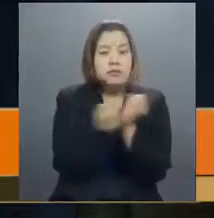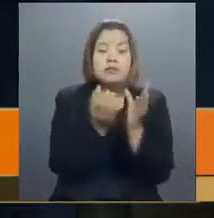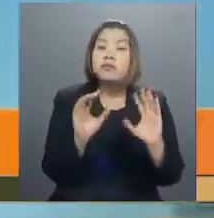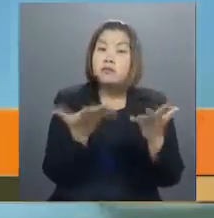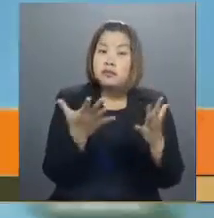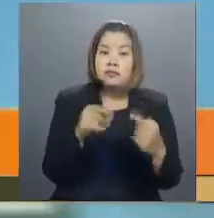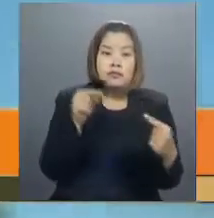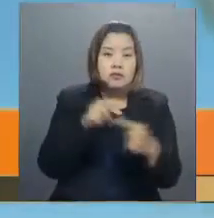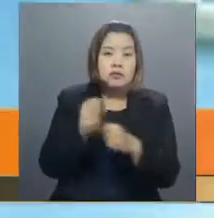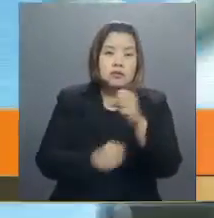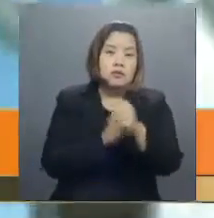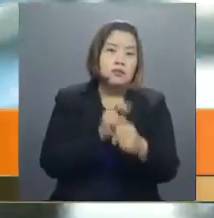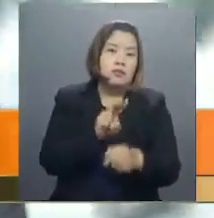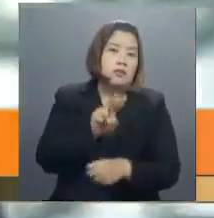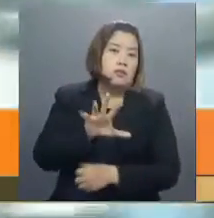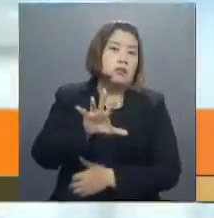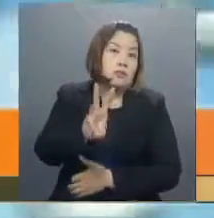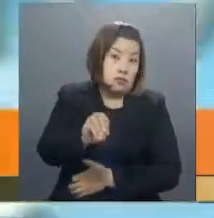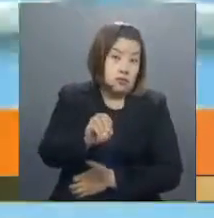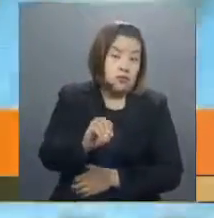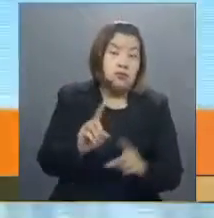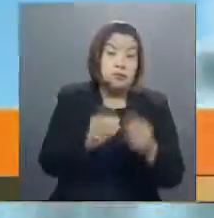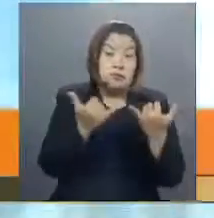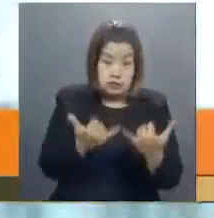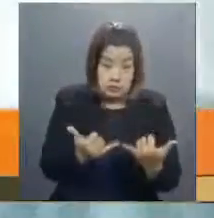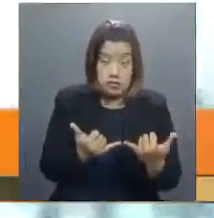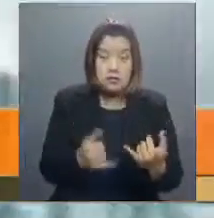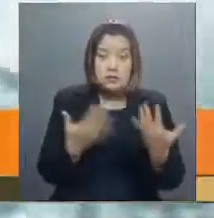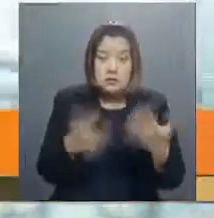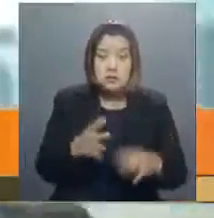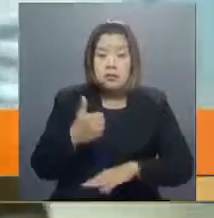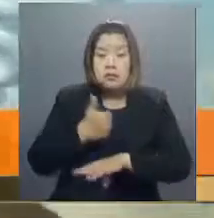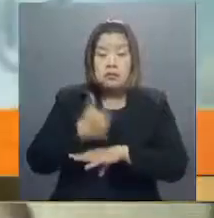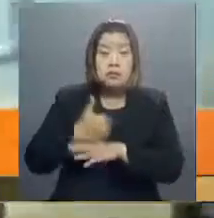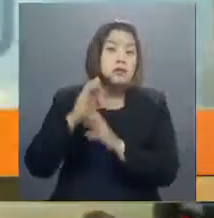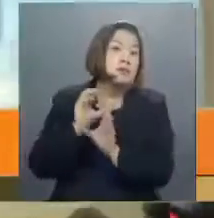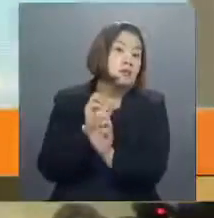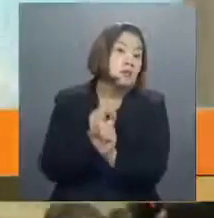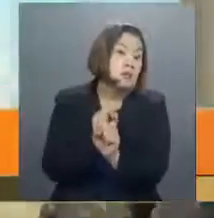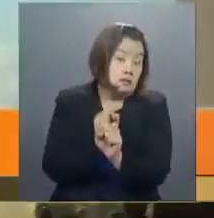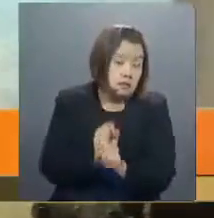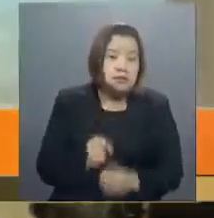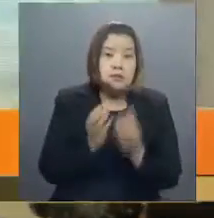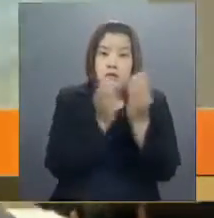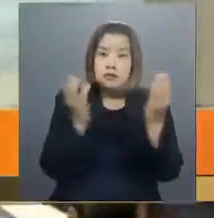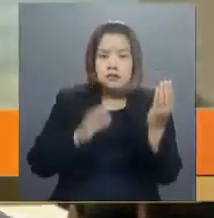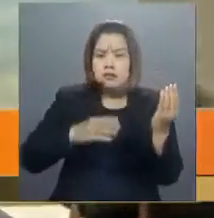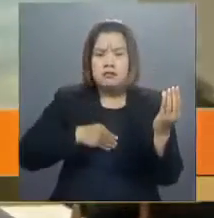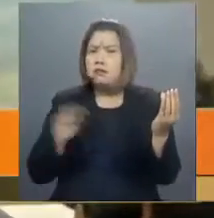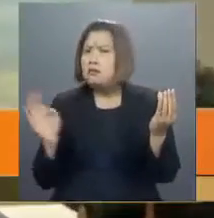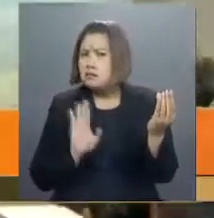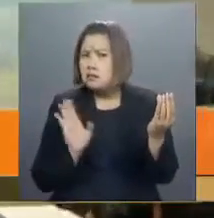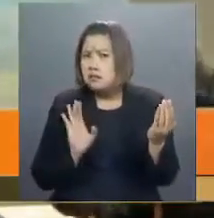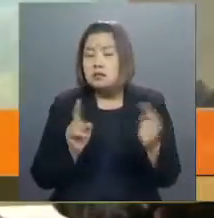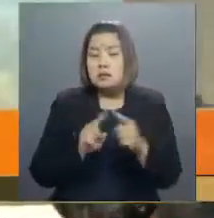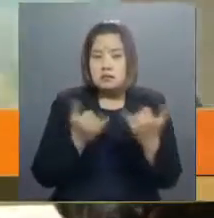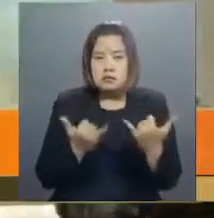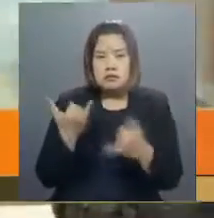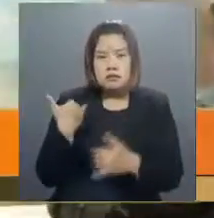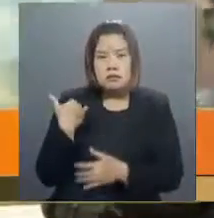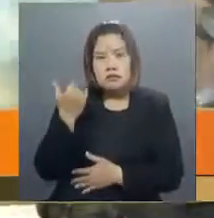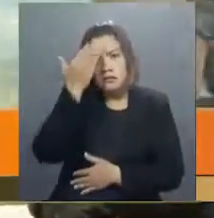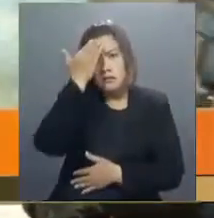2560พร้อมย้ำจุดยืนหัวหน้าพรรคประชาธิปัตย์ที่จะไม่รับร่างรัฐธรรมนูญและคำถามพ่วงเพราะเชื่อว่าจะนำไป